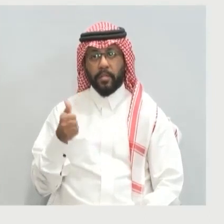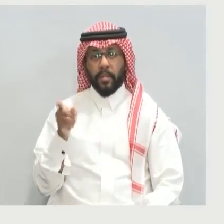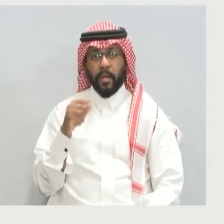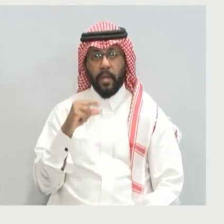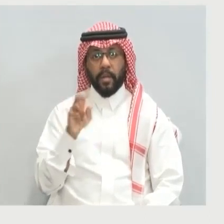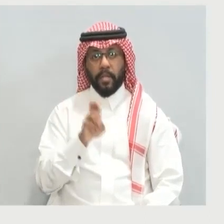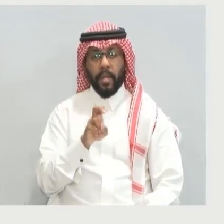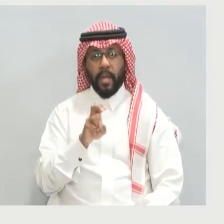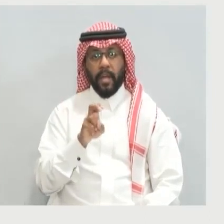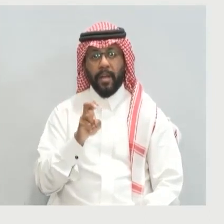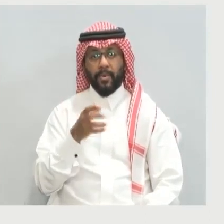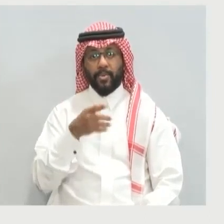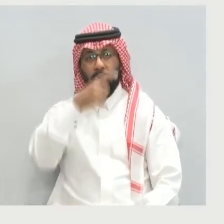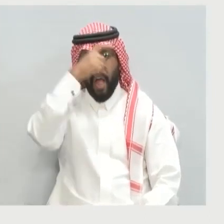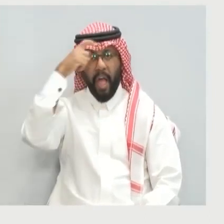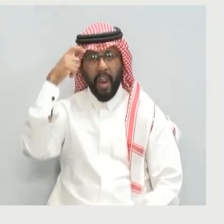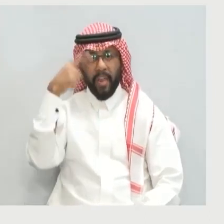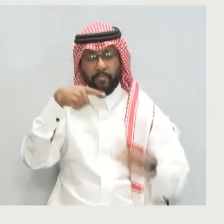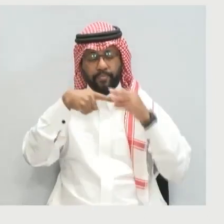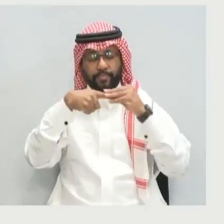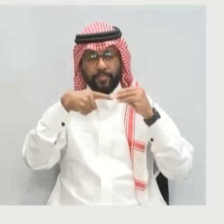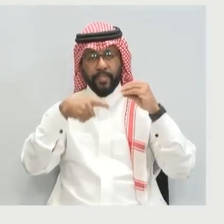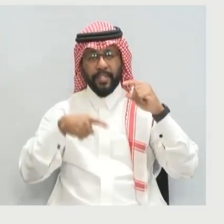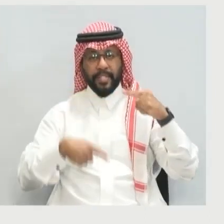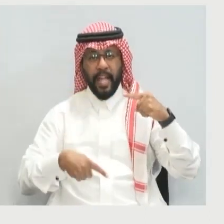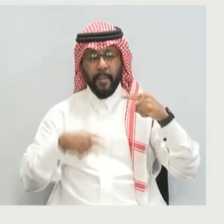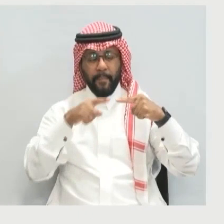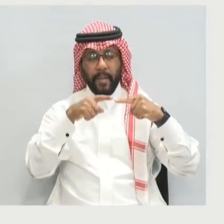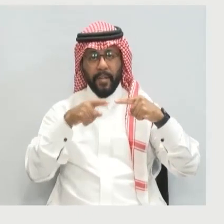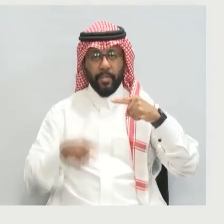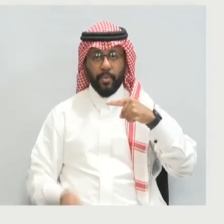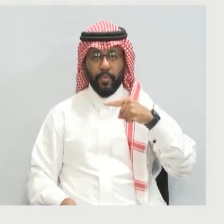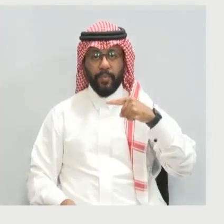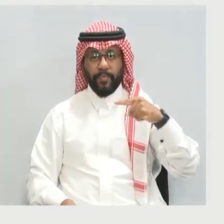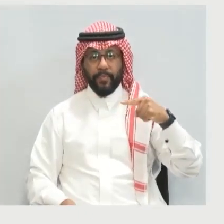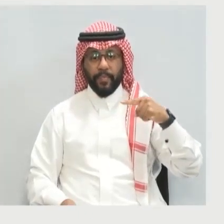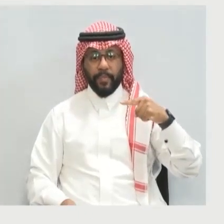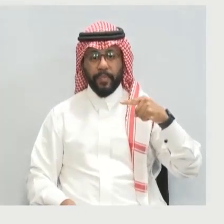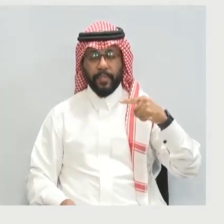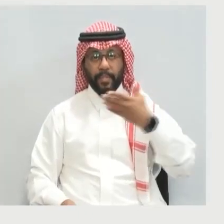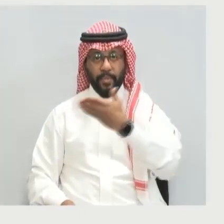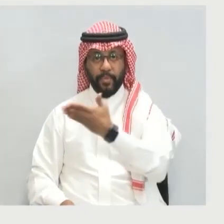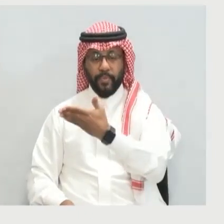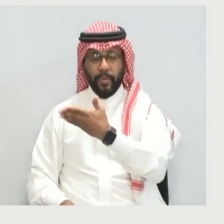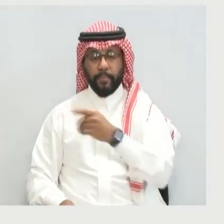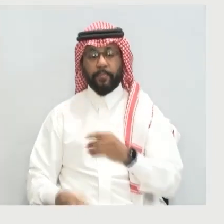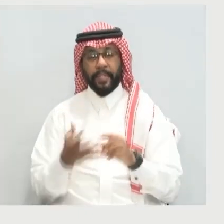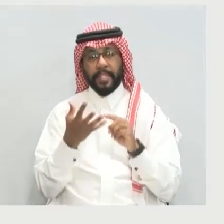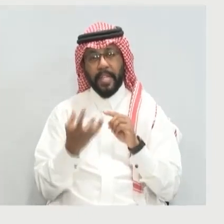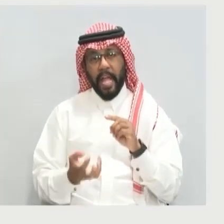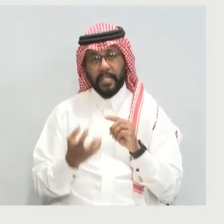اشارتها طبعا سالبه احسنتم اذا تكون طاقه النواتج لاحظ السهم هنا اقل من